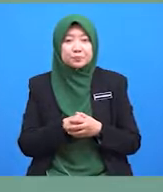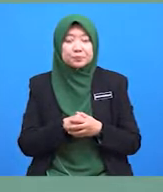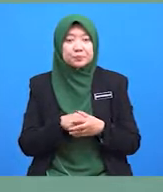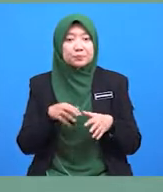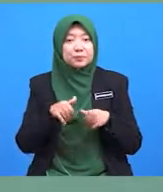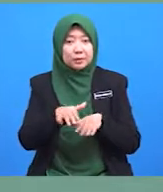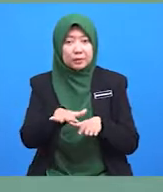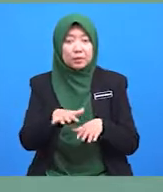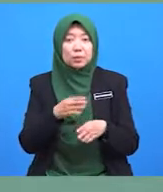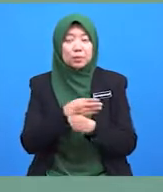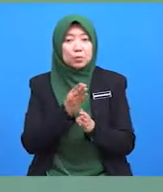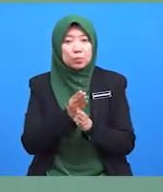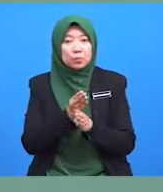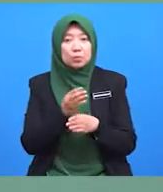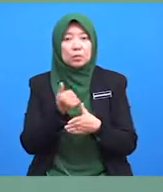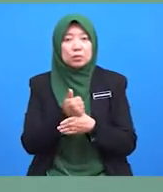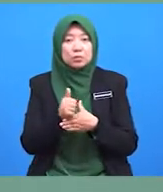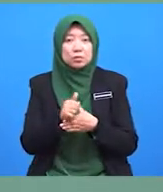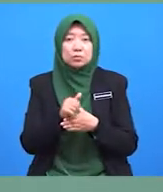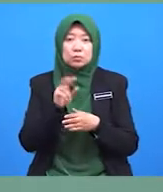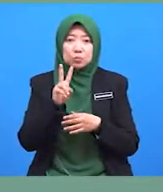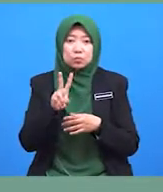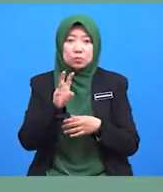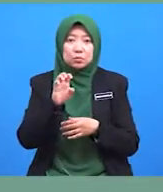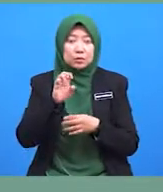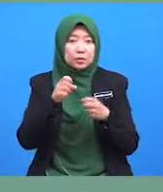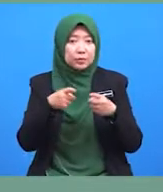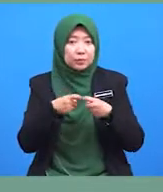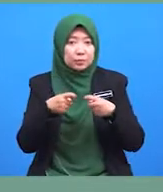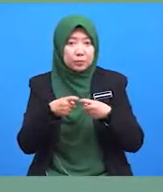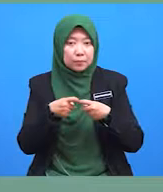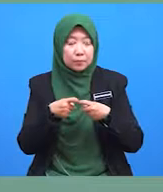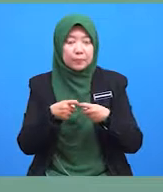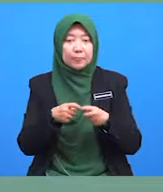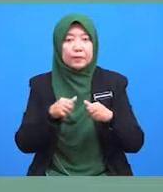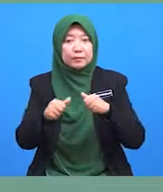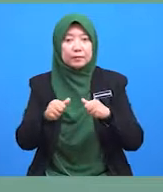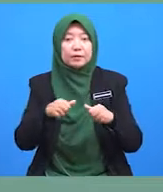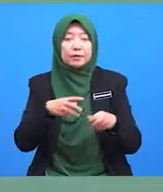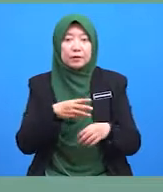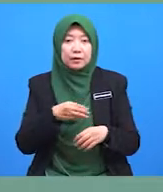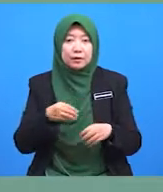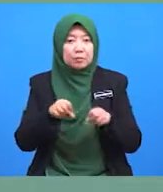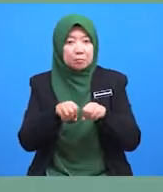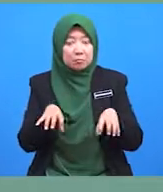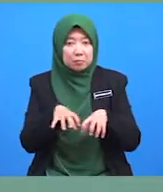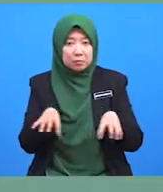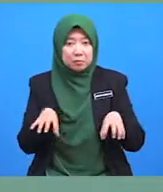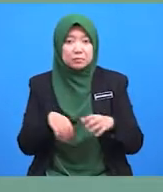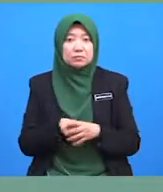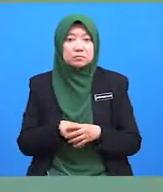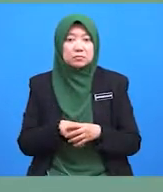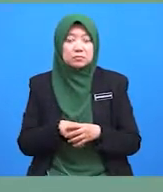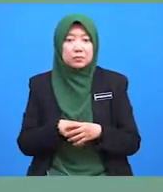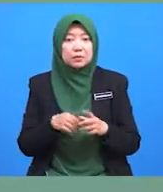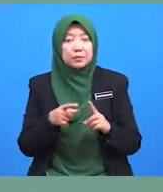ini dibentuk di antara dua elektrod iaitu aktif dan pasif. Bahan aktif daripada